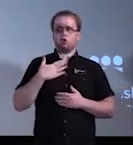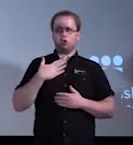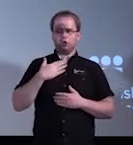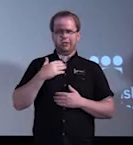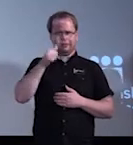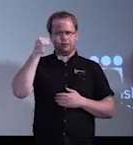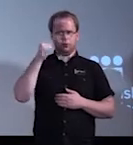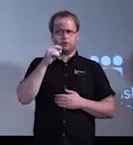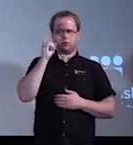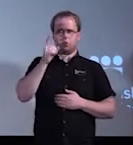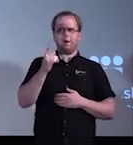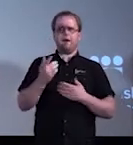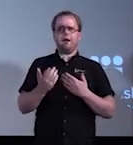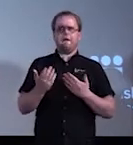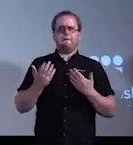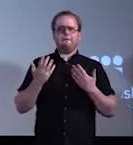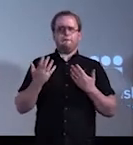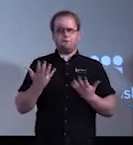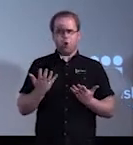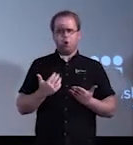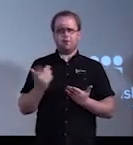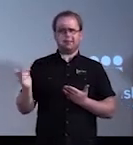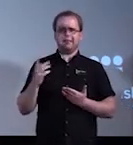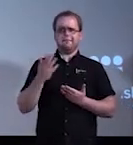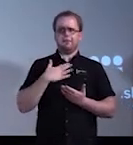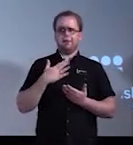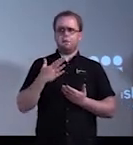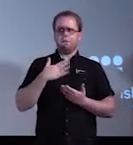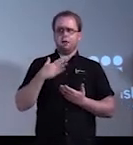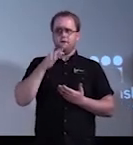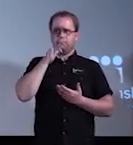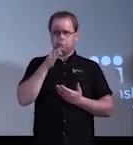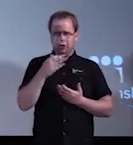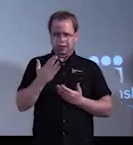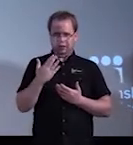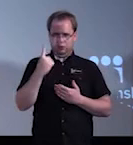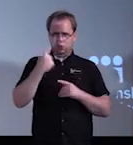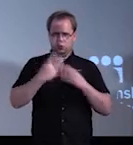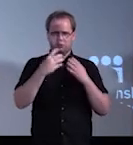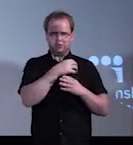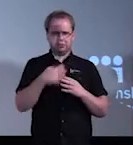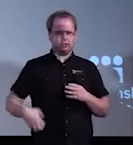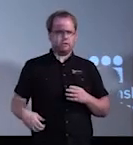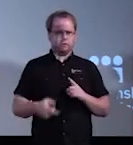förstå vad ni vill. Och min fråga till kulturministern, jag har en till Anna sen också, det är